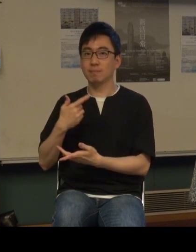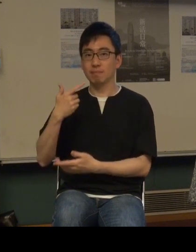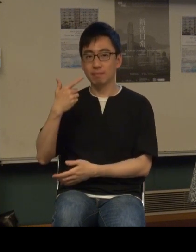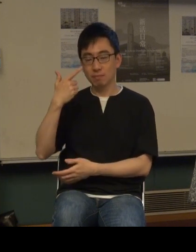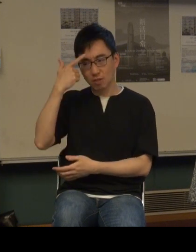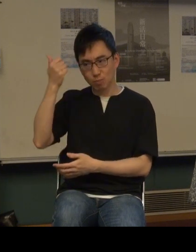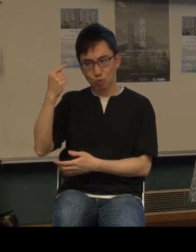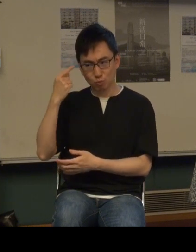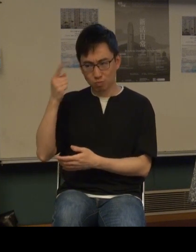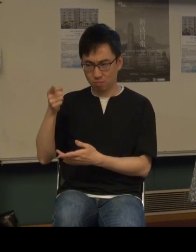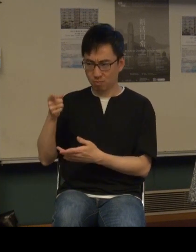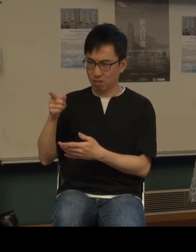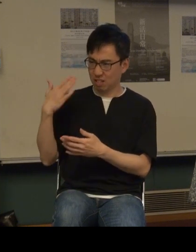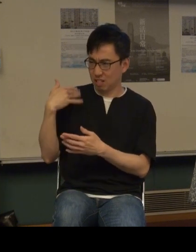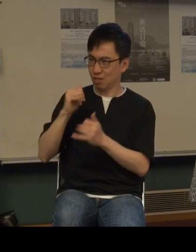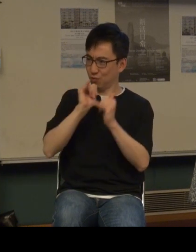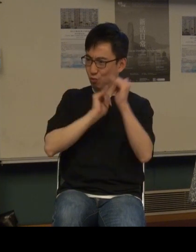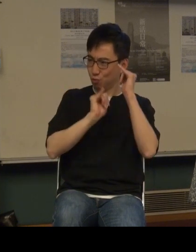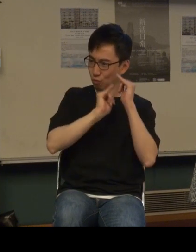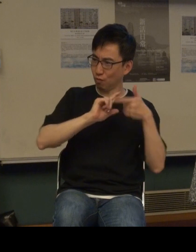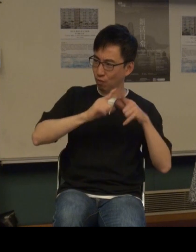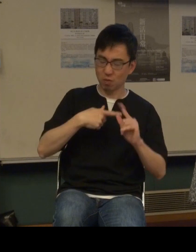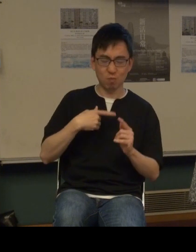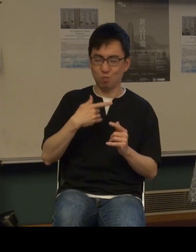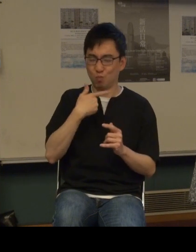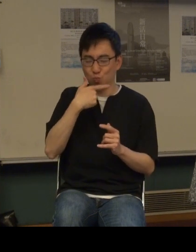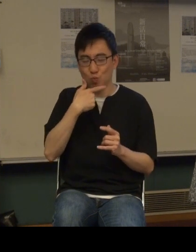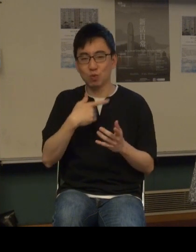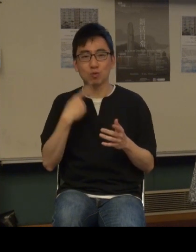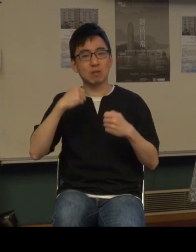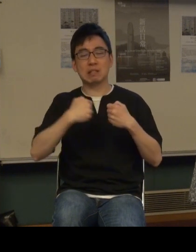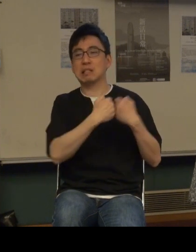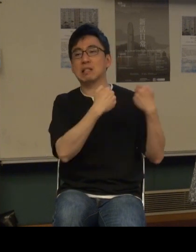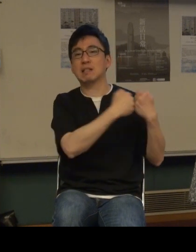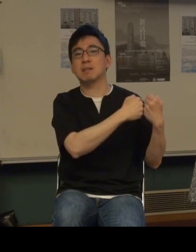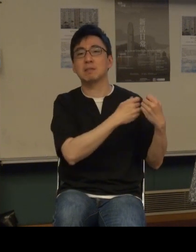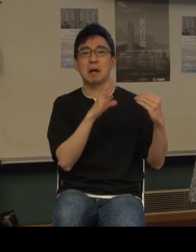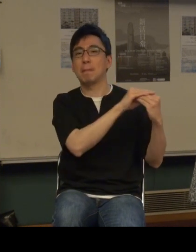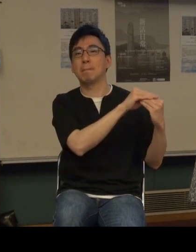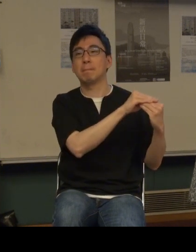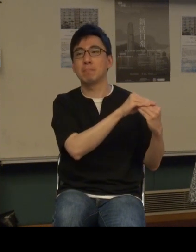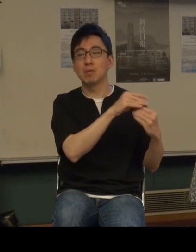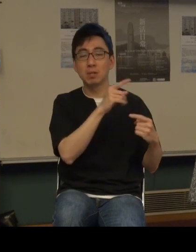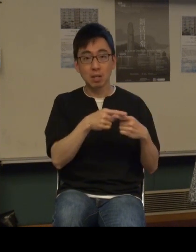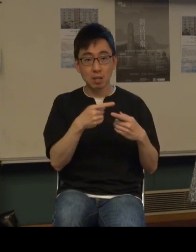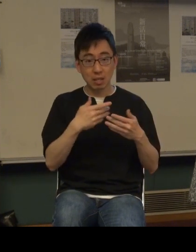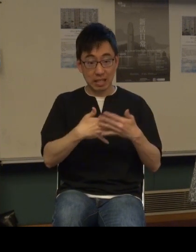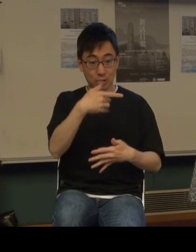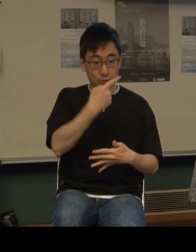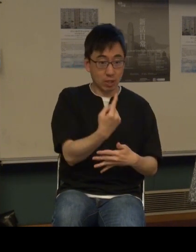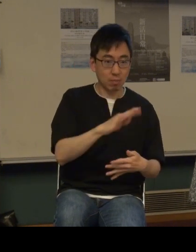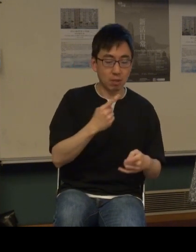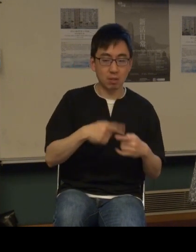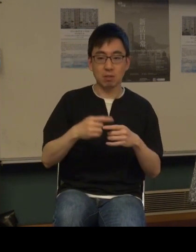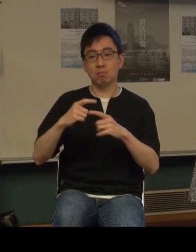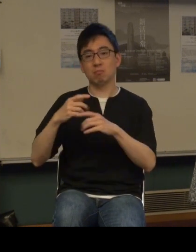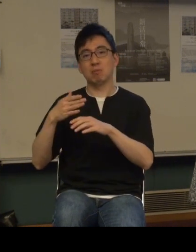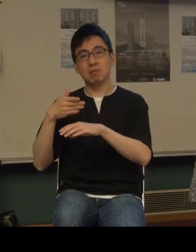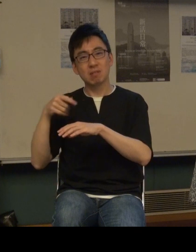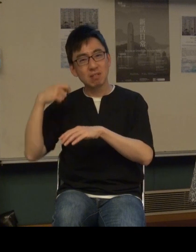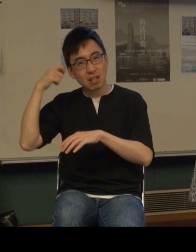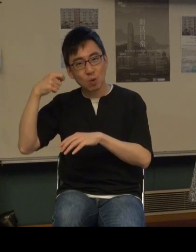戰一直以嚟嘅建築嘅傳統。呢個唔單止係建築界，其實係成個社會。不同的知識